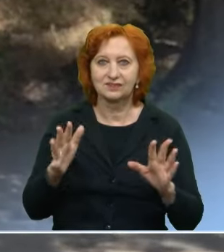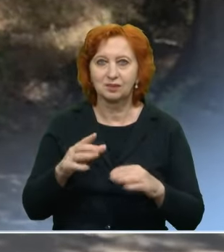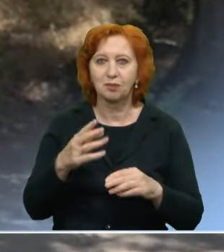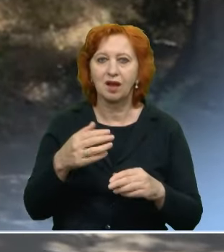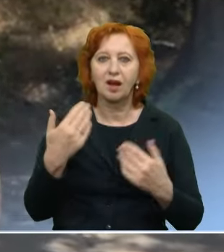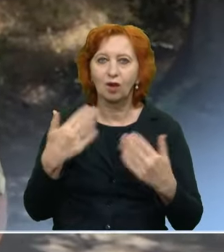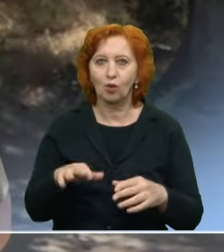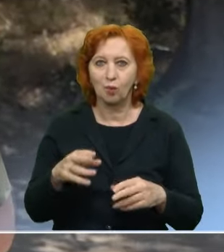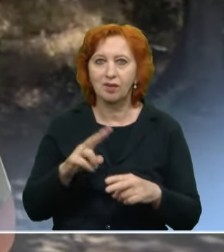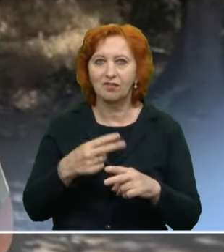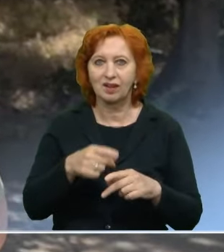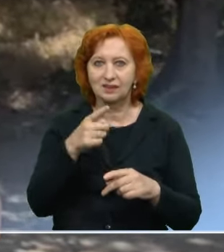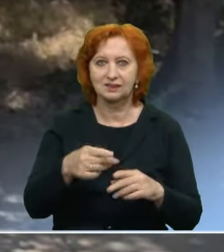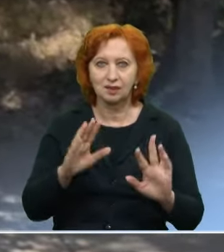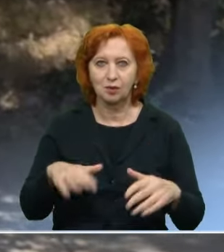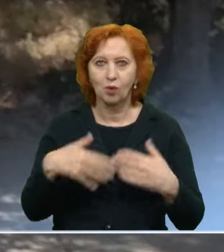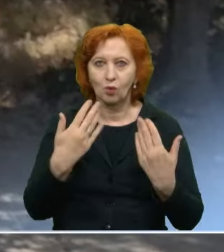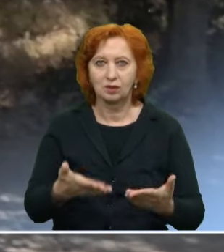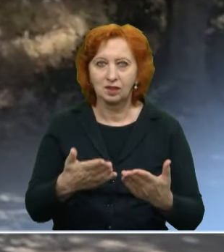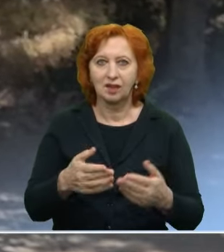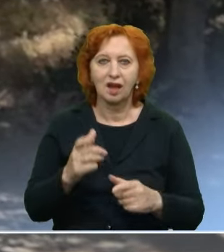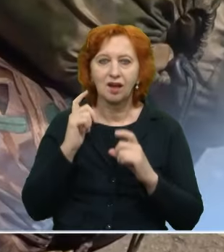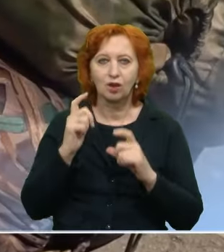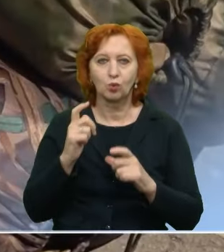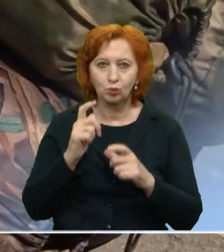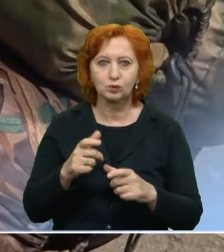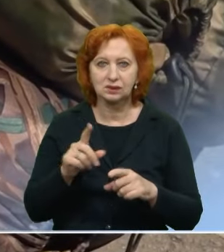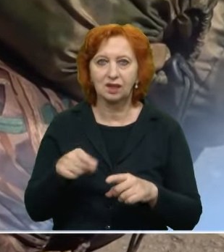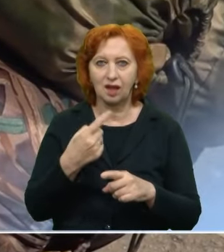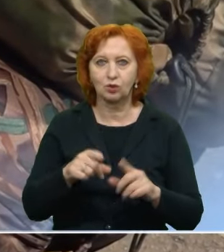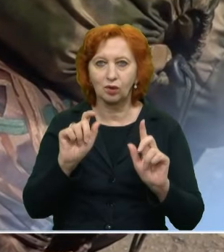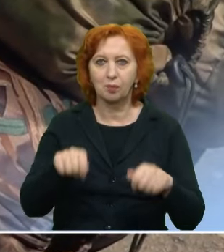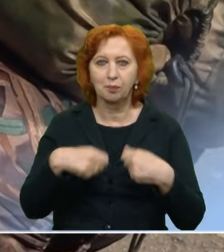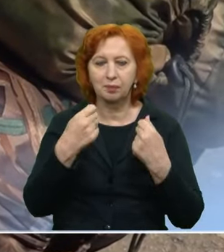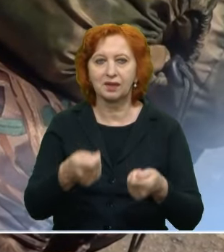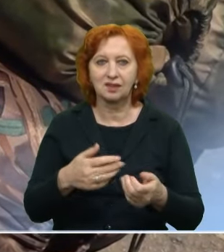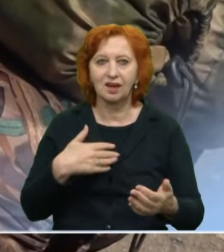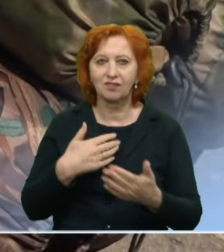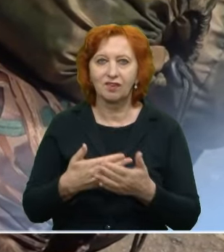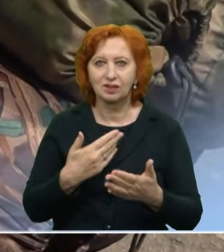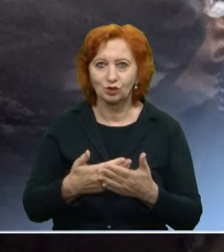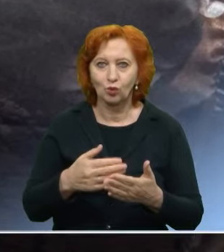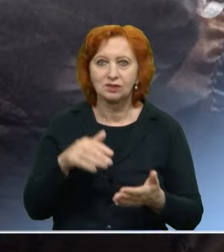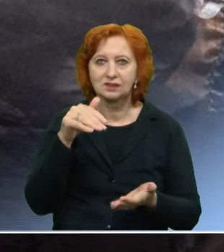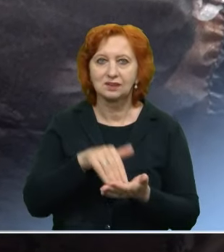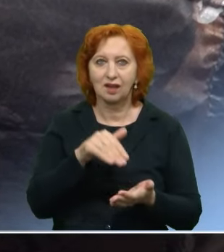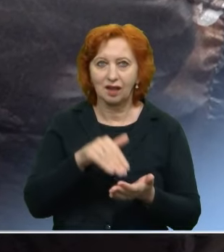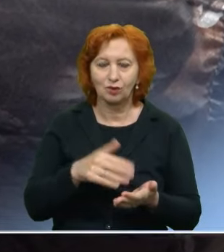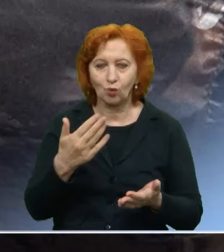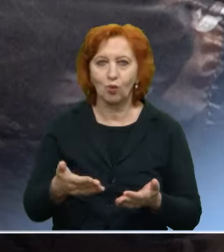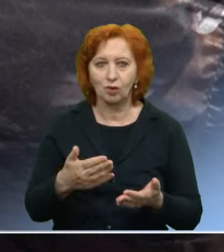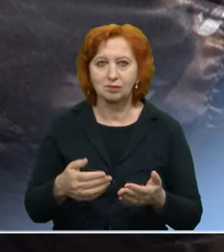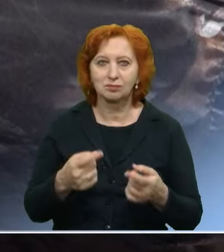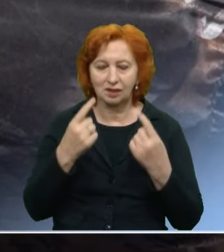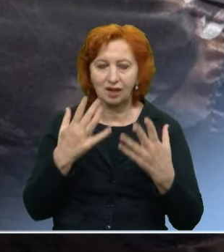Кроме этого, здесь представлены грузы, которые... передали нам волонтеры из города Таганрога.